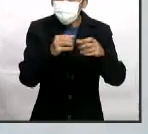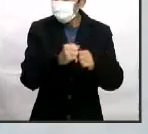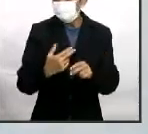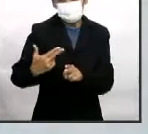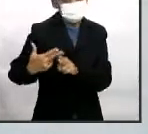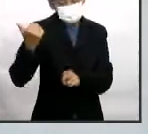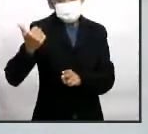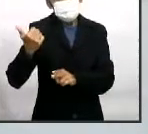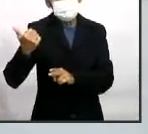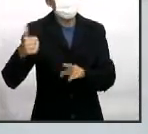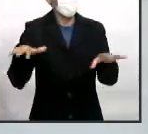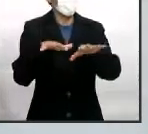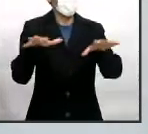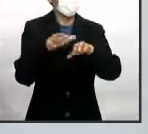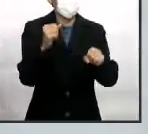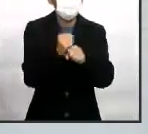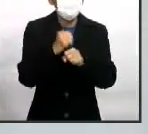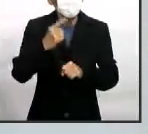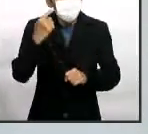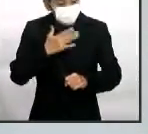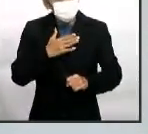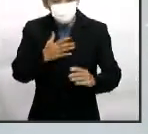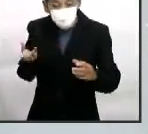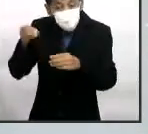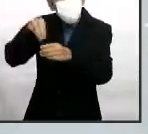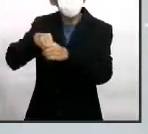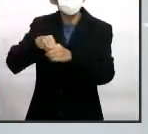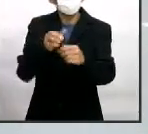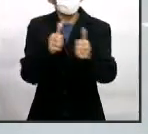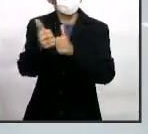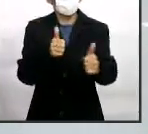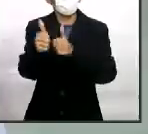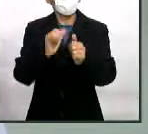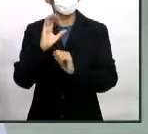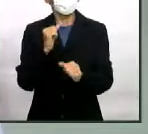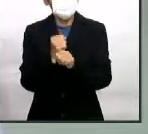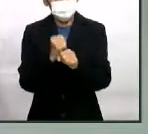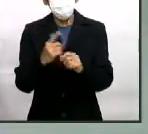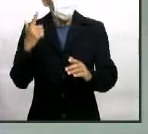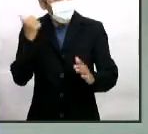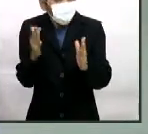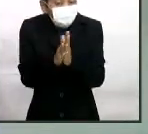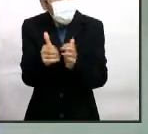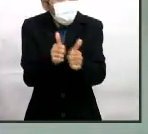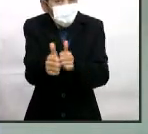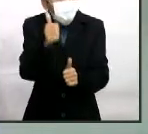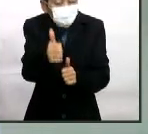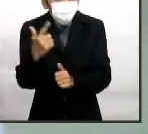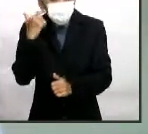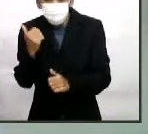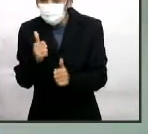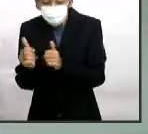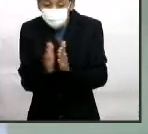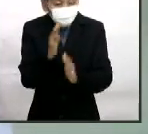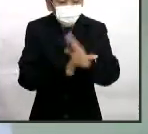ด่งดังสูงสุดอะแต่คุณอย่าลืมนะคุณก็สามารถที่จะไปอยู่ในเวทีคุณปกติได้ด้วย แต่ในขณะเดียวกันคนที่อยู่คนปกติเนี่ยไม่สามารถลงม